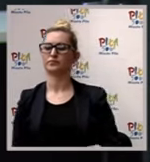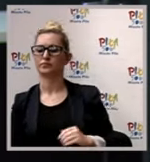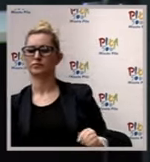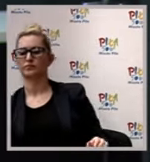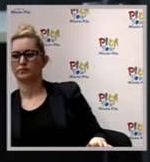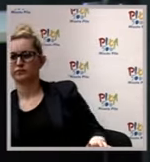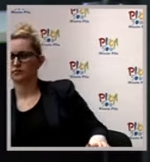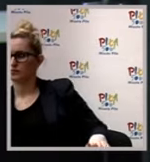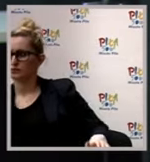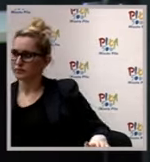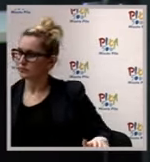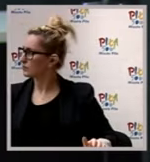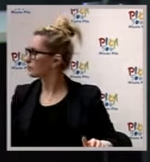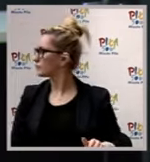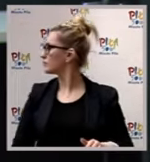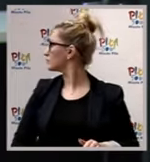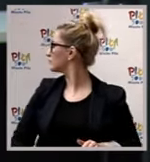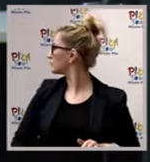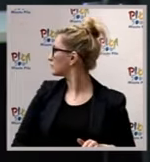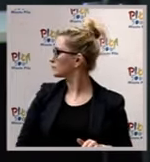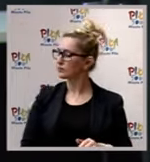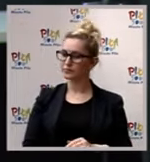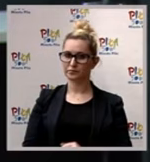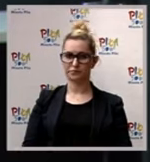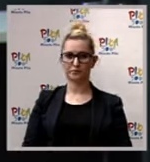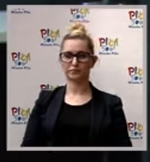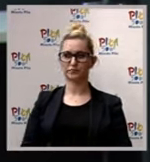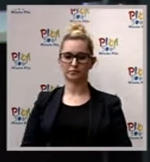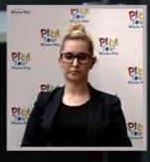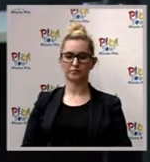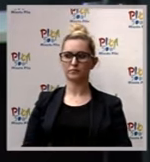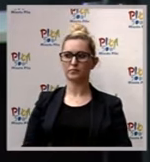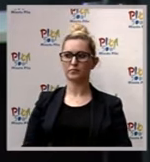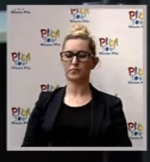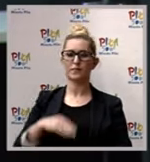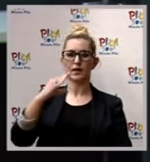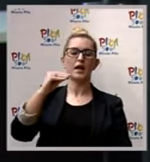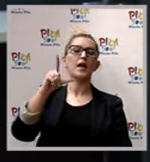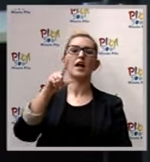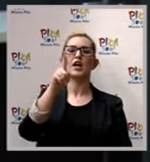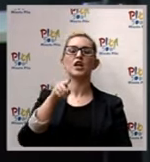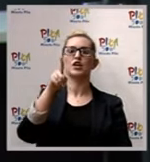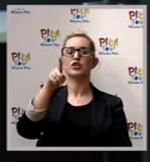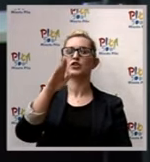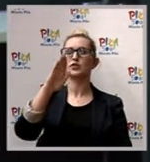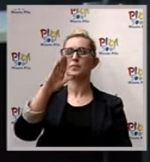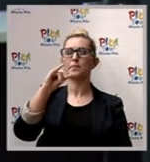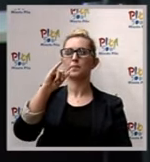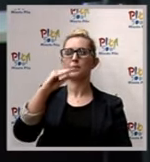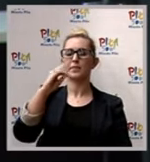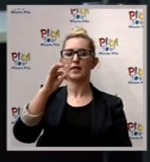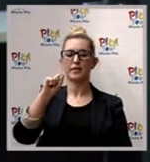na ławnika Sądu Okręgowego w Poznaniu, ośrodek zamiejscowy w Pile. Elżbieta Iwachów.